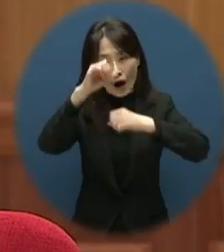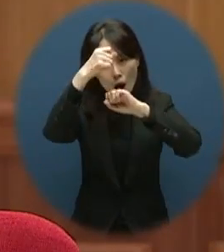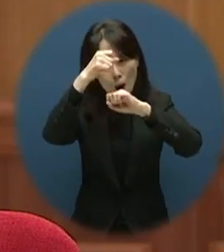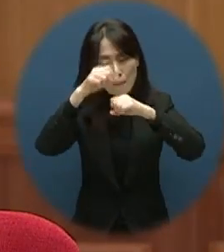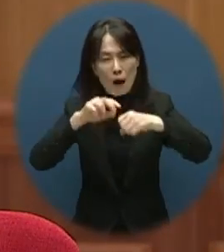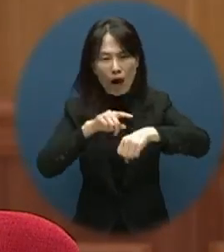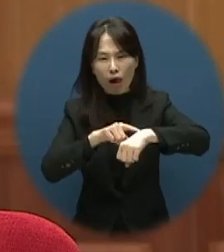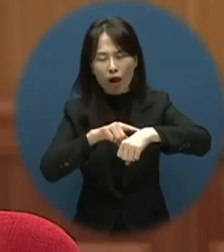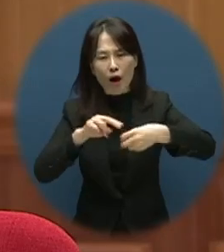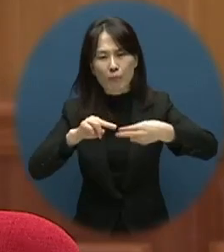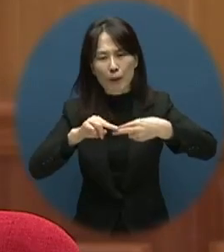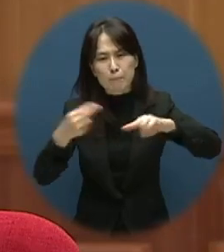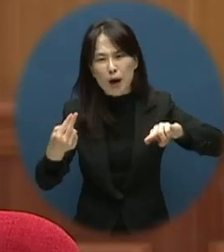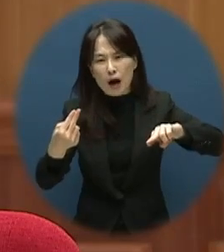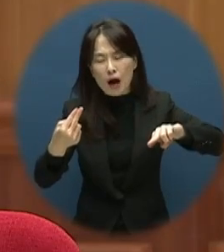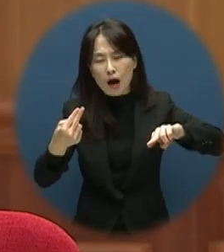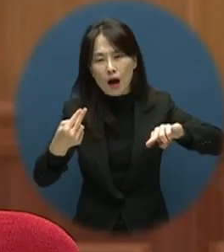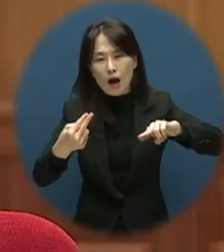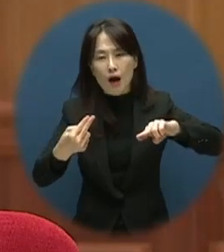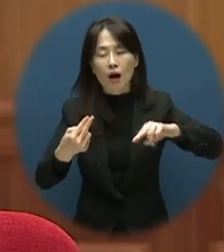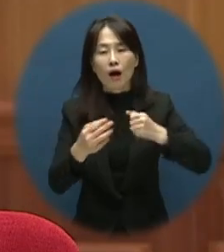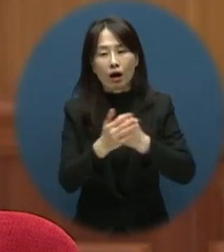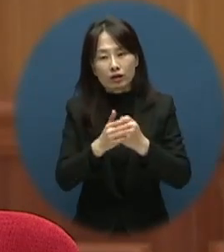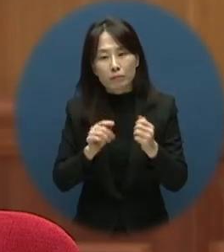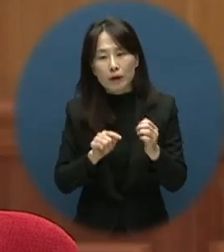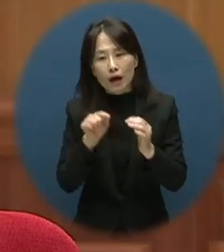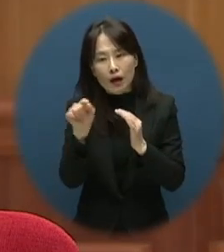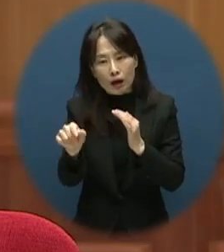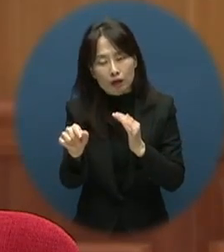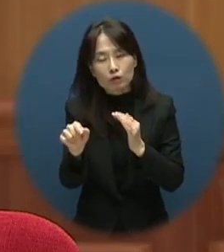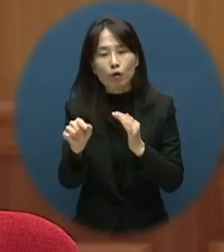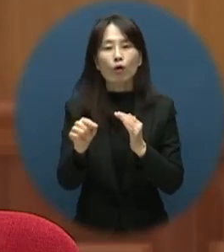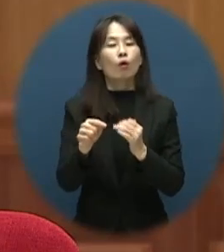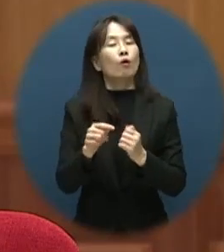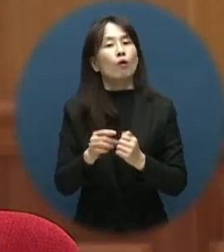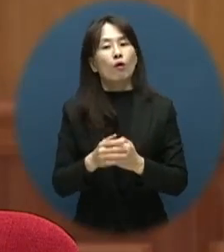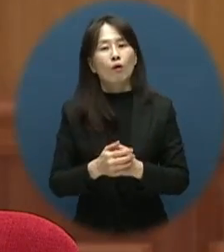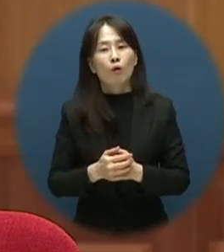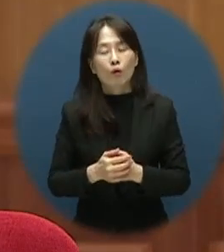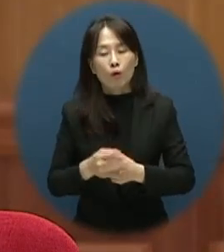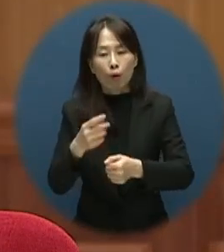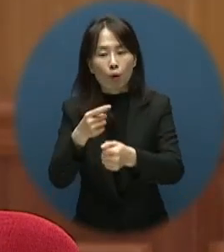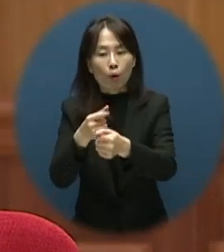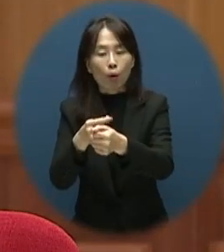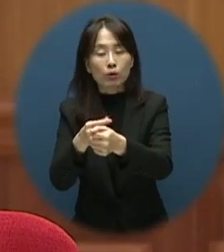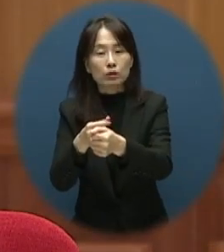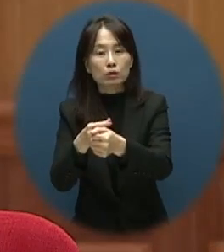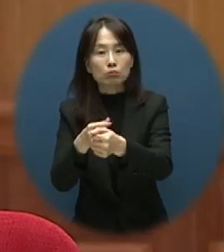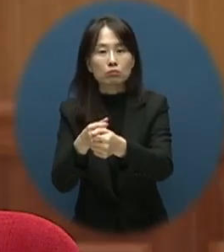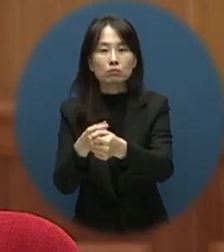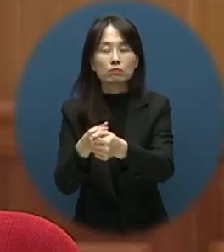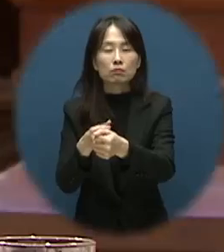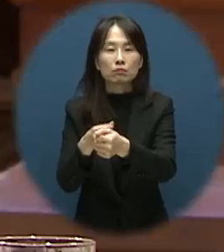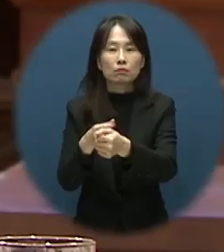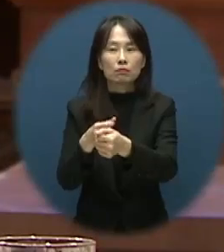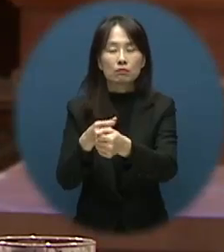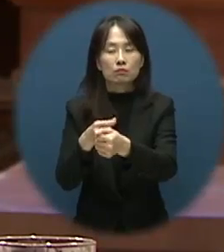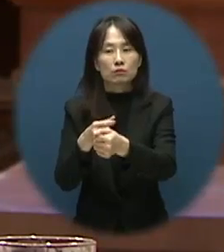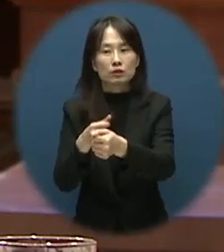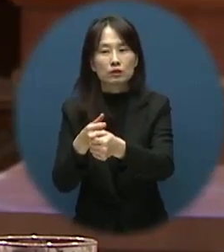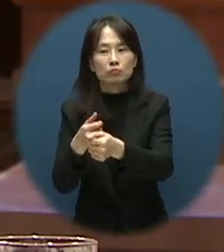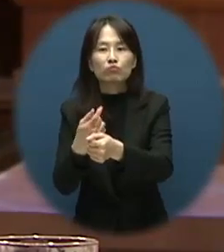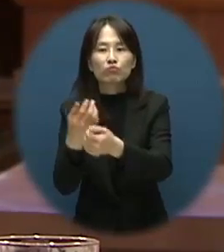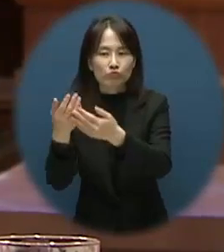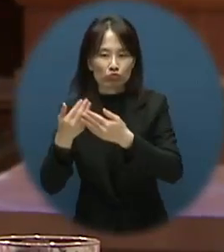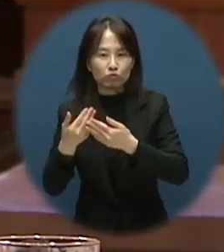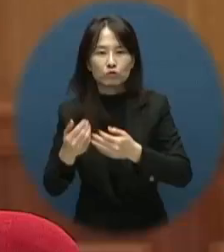그날은 일단은 다쳤으니까 네. 그럼 치료해야 되고 여기서는 뭐 침 최고다 하니까 그러면은 그다